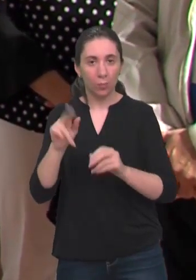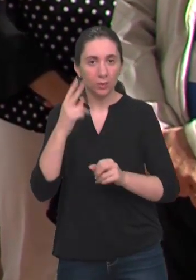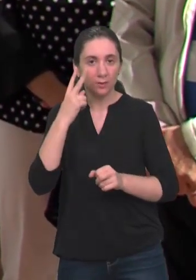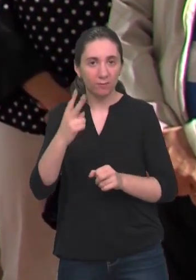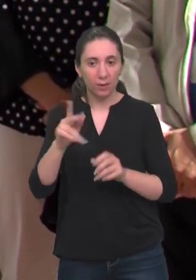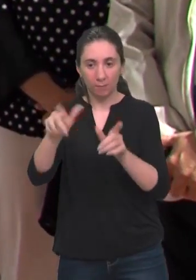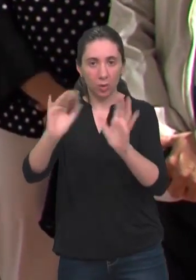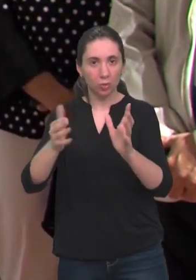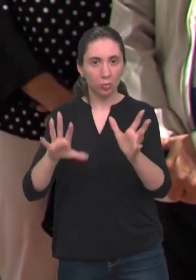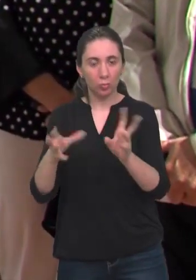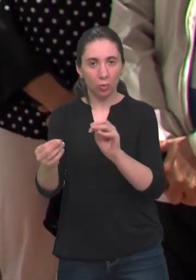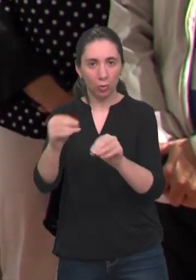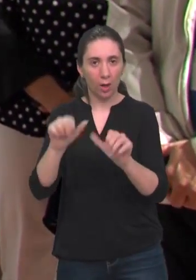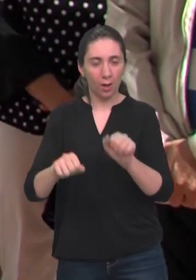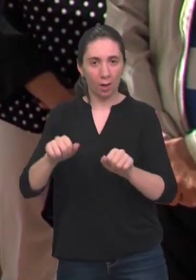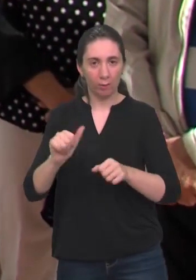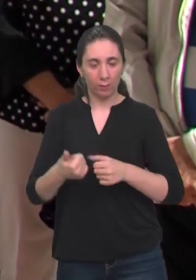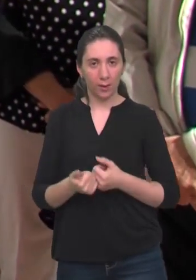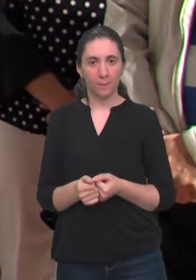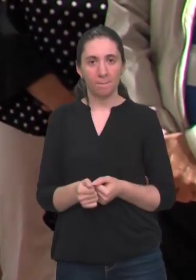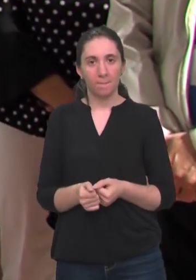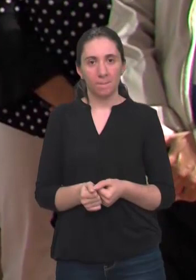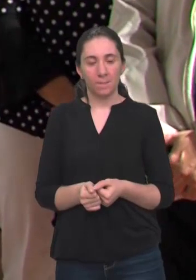na skulpturama ovdje i